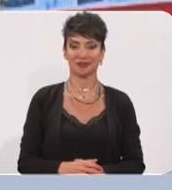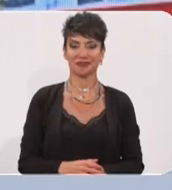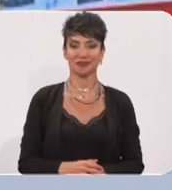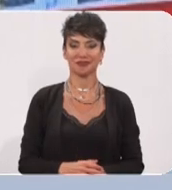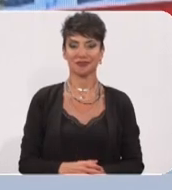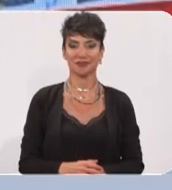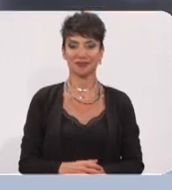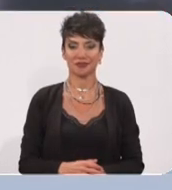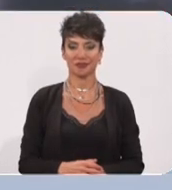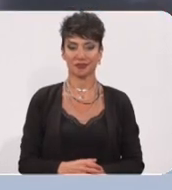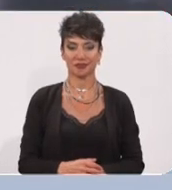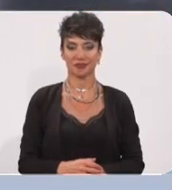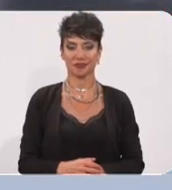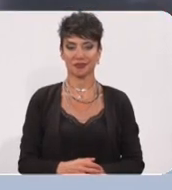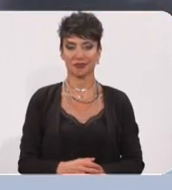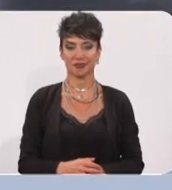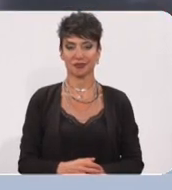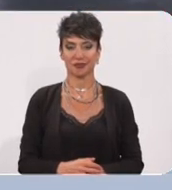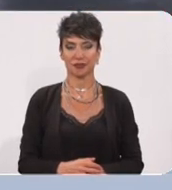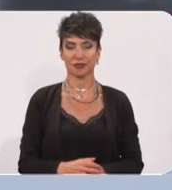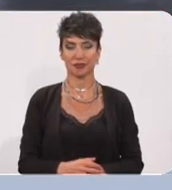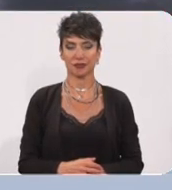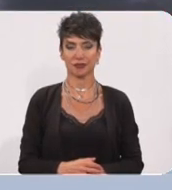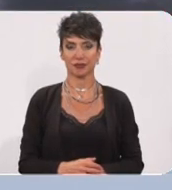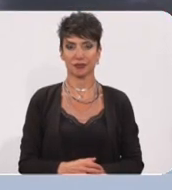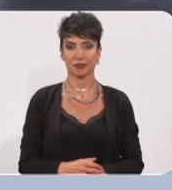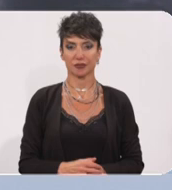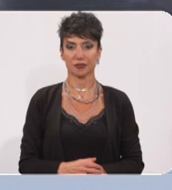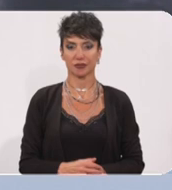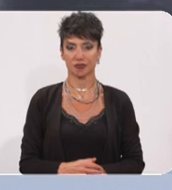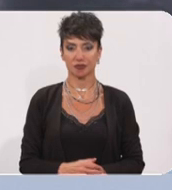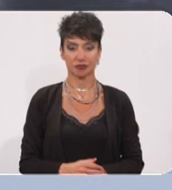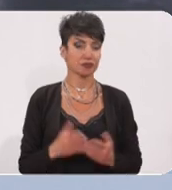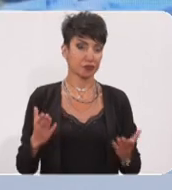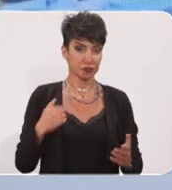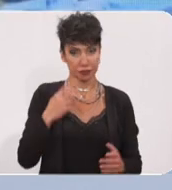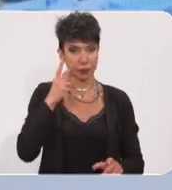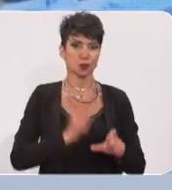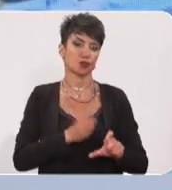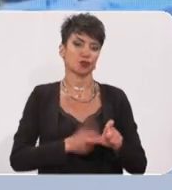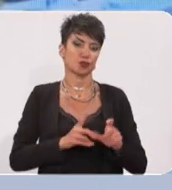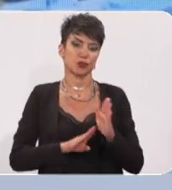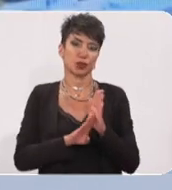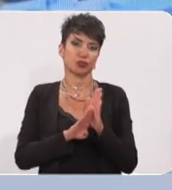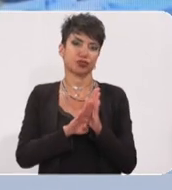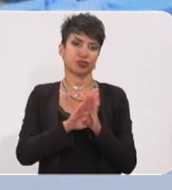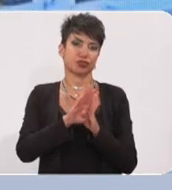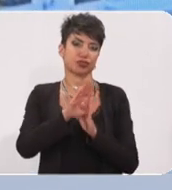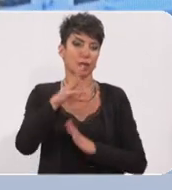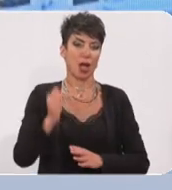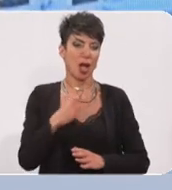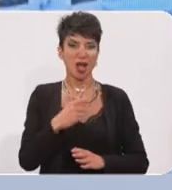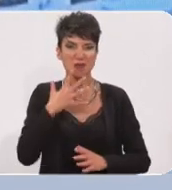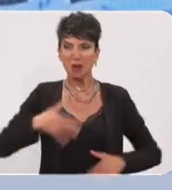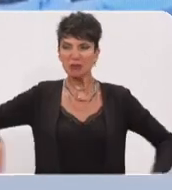Το μόνο λοιπόν ελπιδοφόρο στοιχείο αυτής της εκλογικής αναμέτρησης είναι η αισθητή άνοδος του ΚΚΕ κόντρα σε ένα συνολικά αρνητικό συσχετισμό